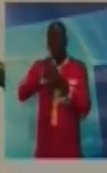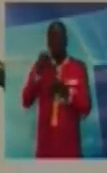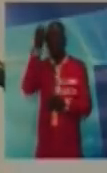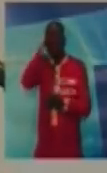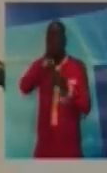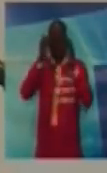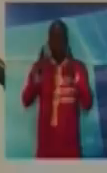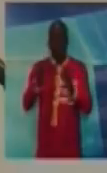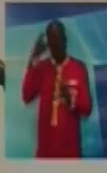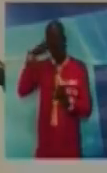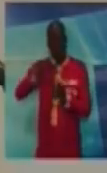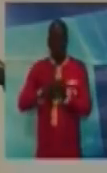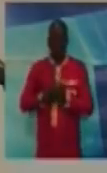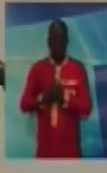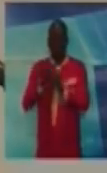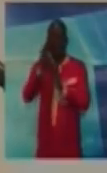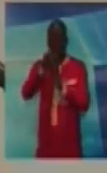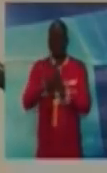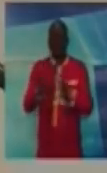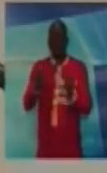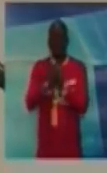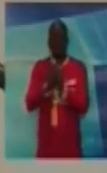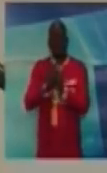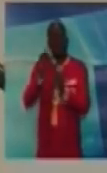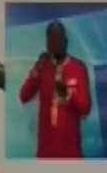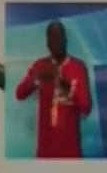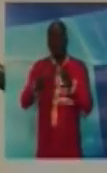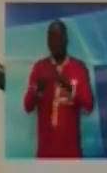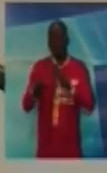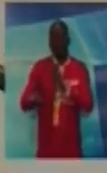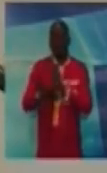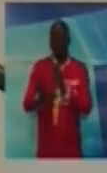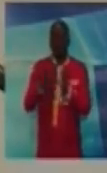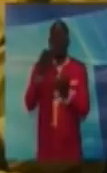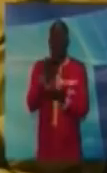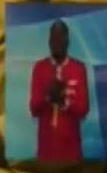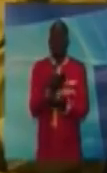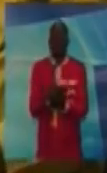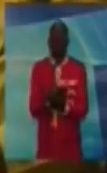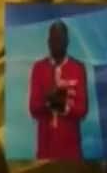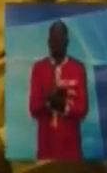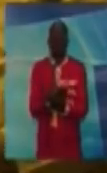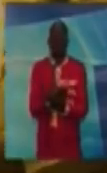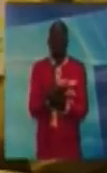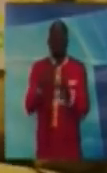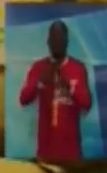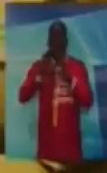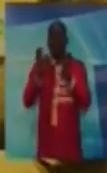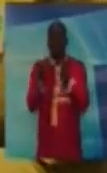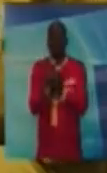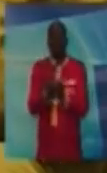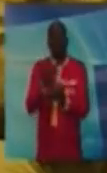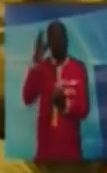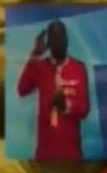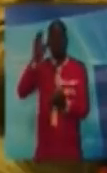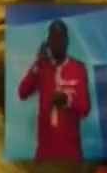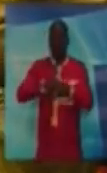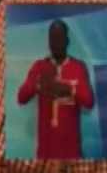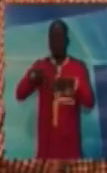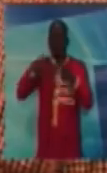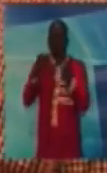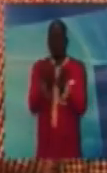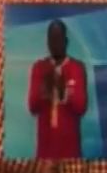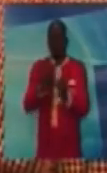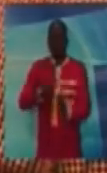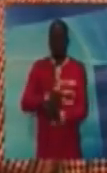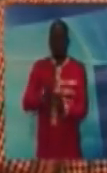africains pour l'accompagnement, avec l'accompagnement de nos partenaires techniques et financiers. Un comité scientifique est mis en place pour poursuivre